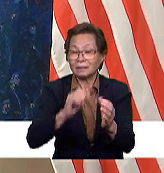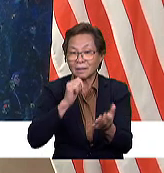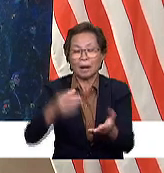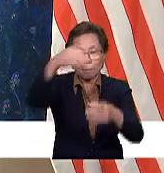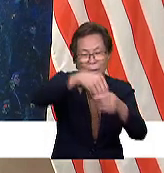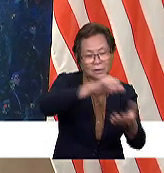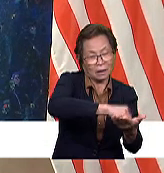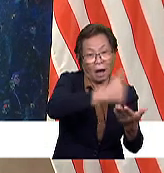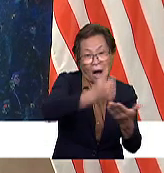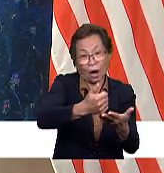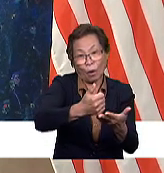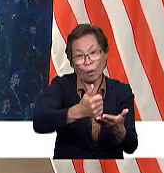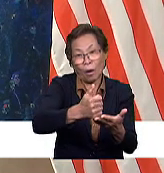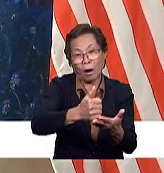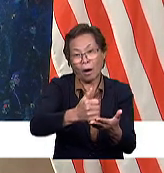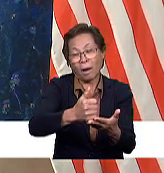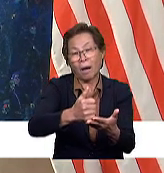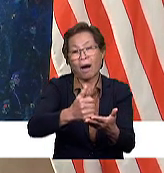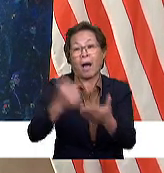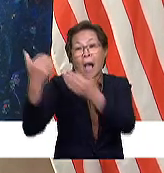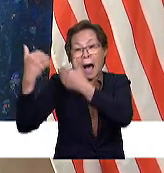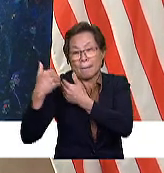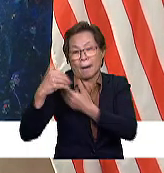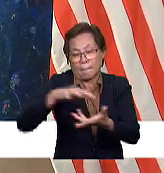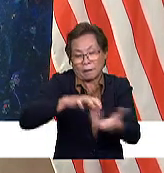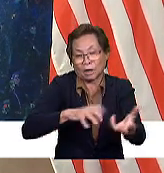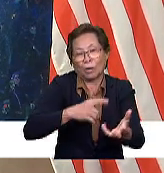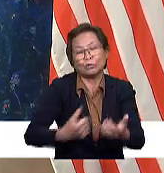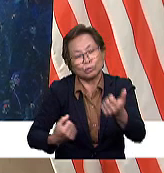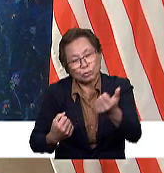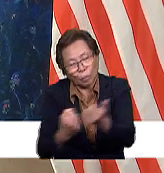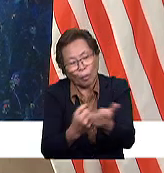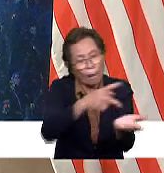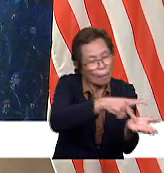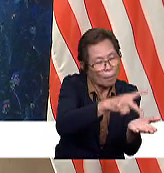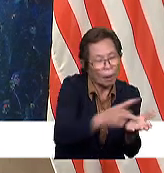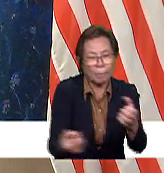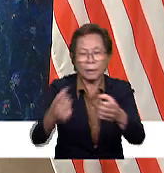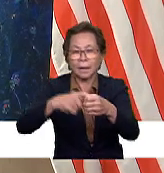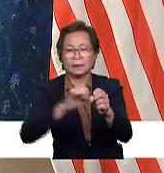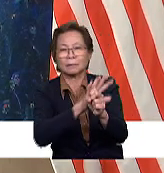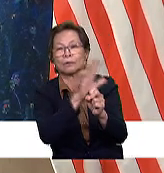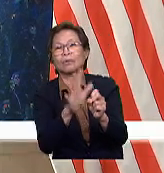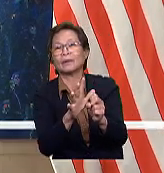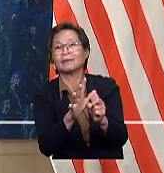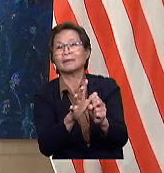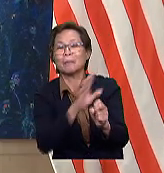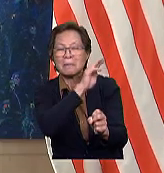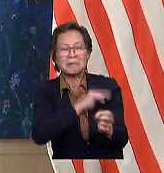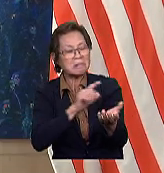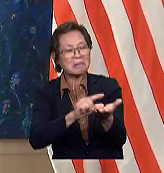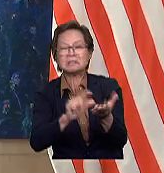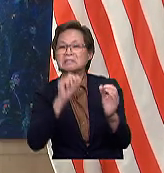account amanah bencana sebagai membiayai pembelanjaan berkaitan qobid the